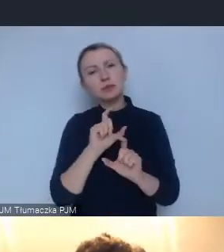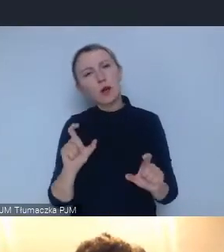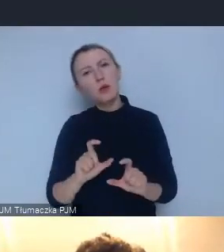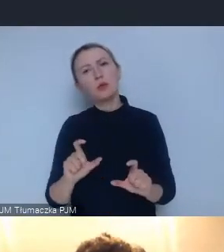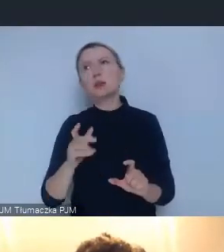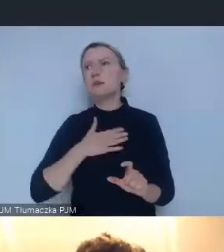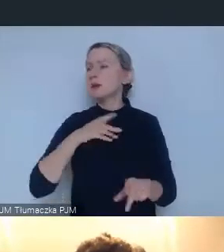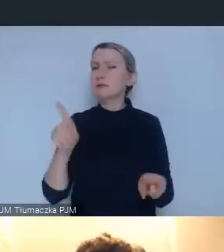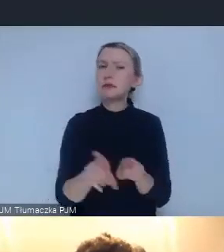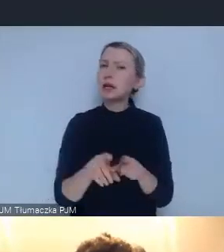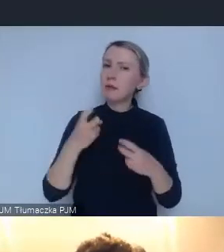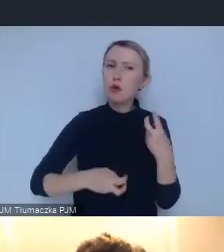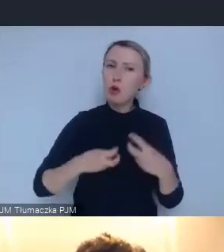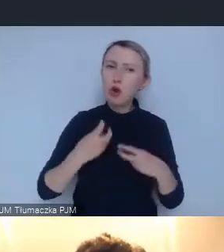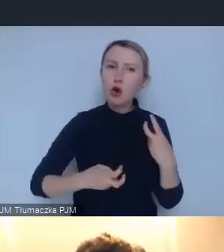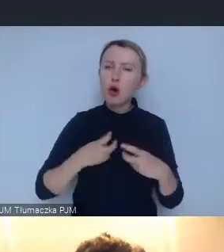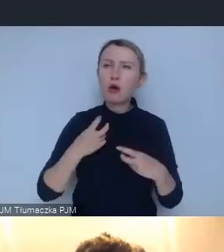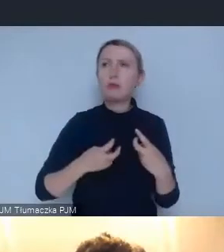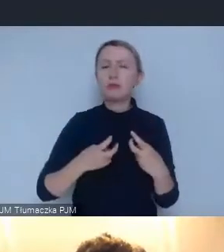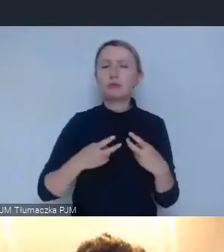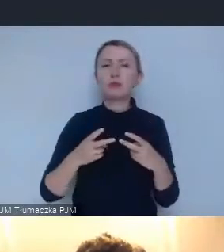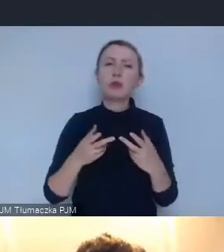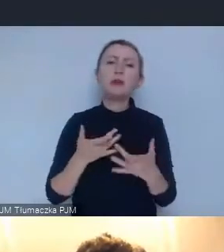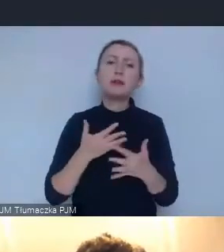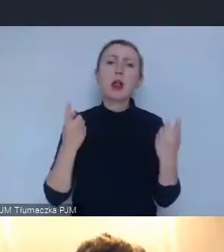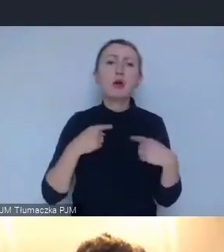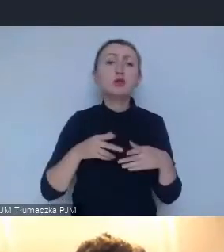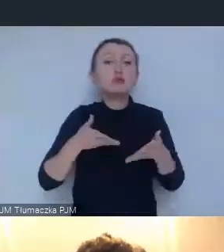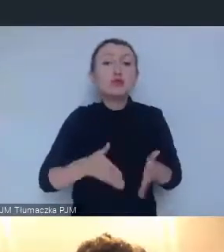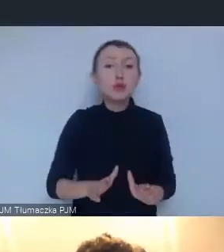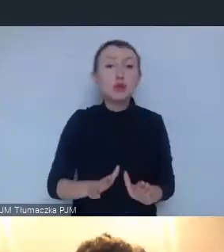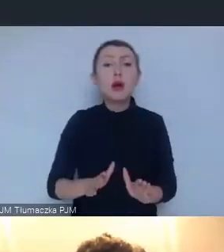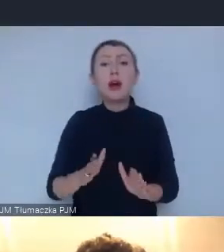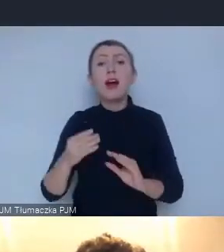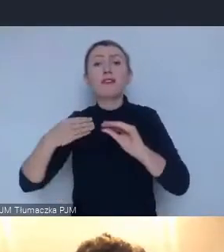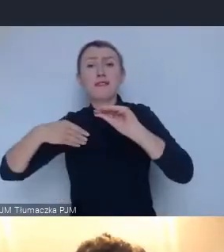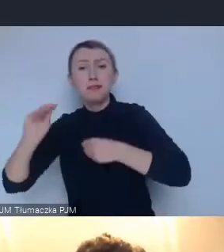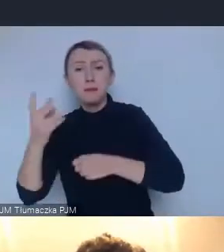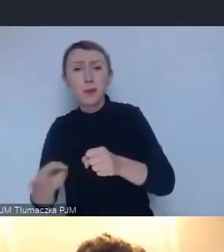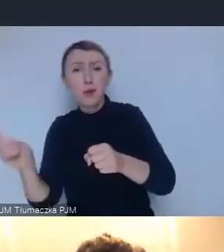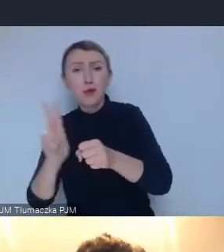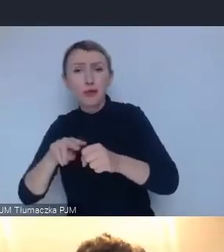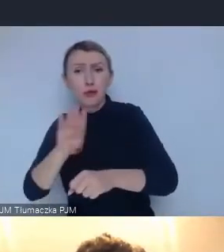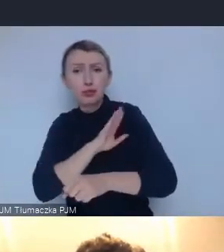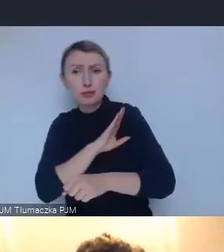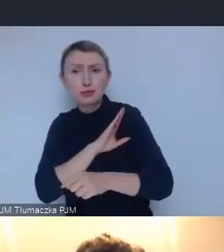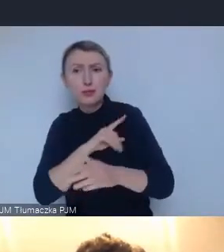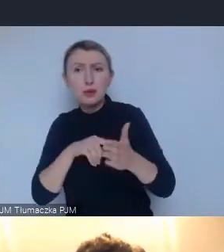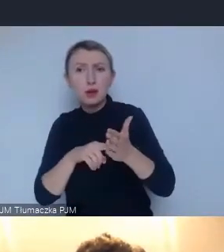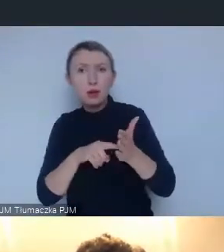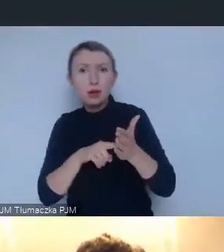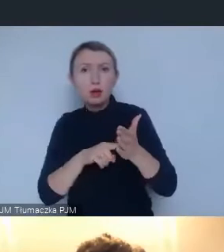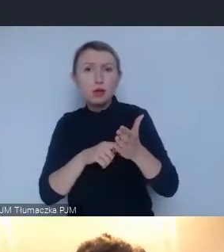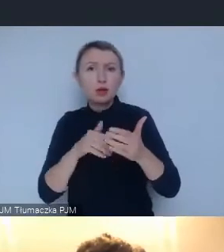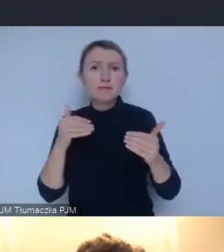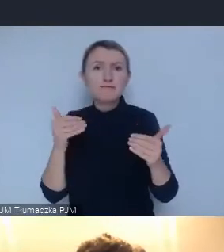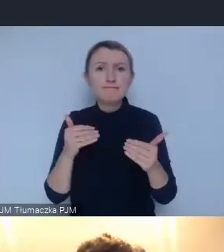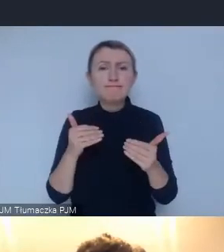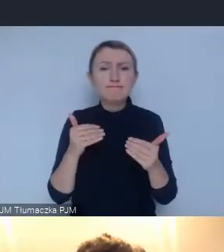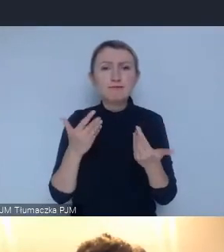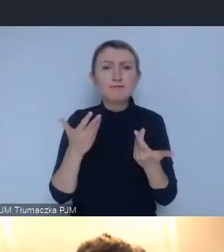problemem. X osób się rodzi, a 2X umiera. I to jest tendencja niestety taka globalna.